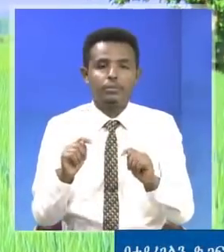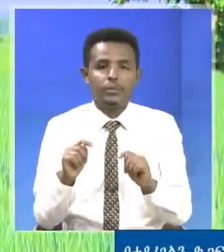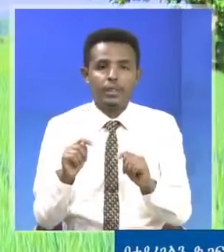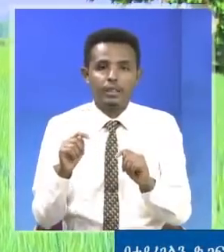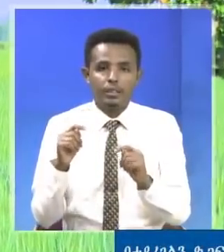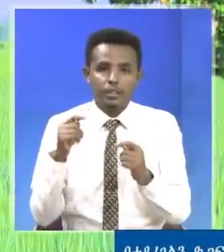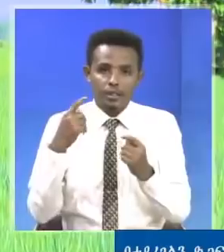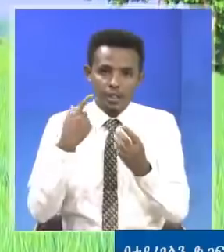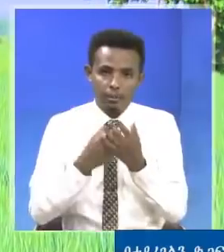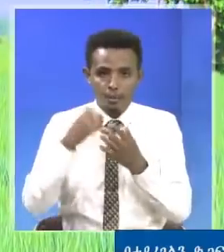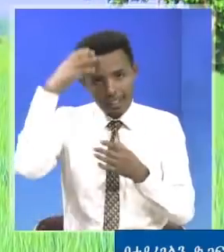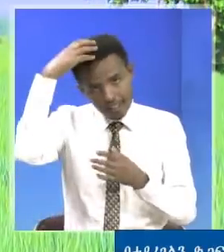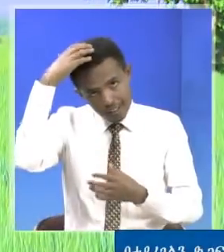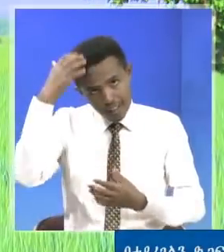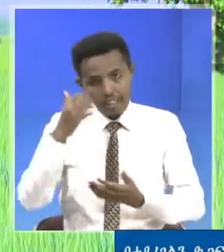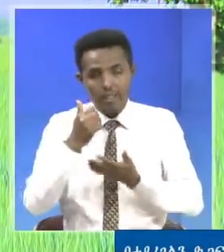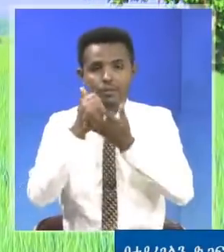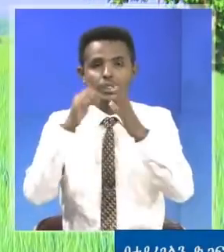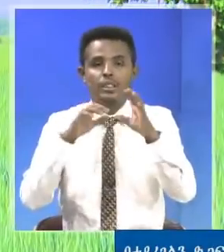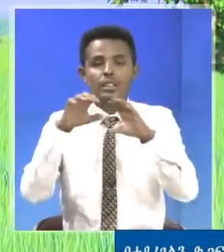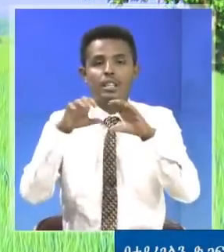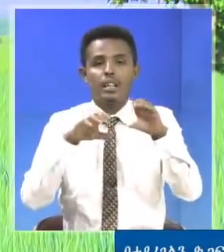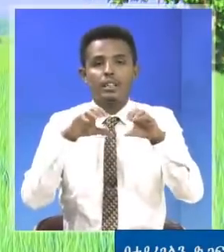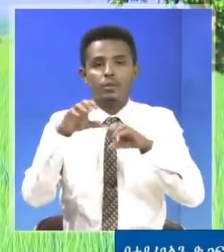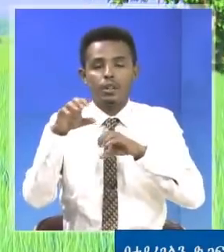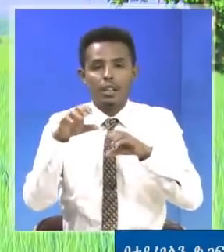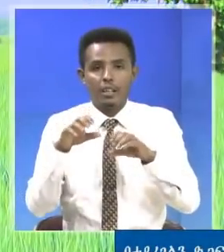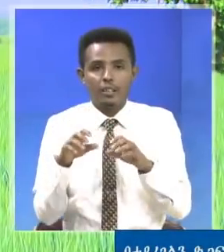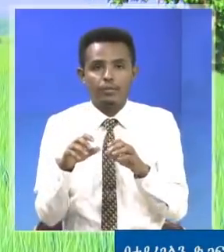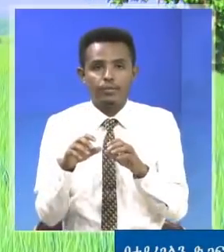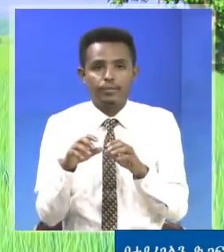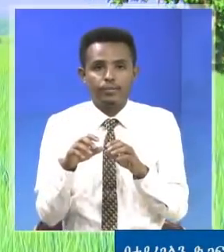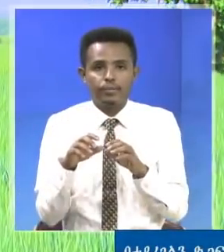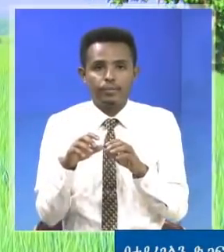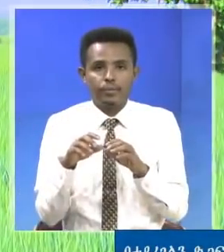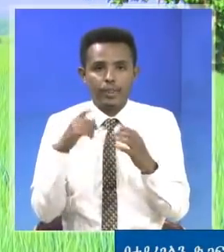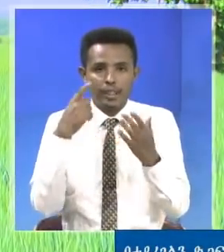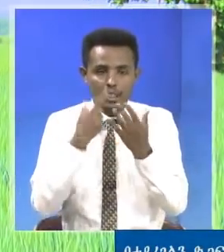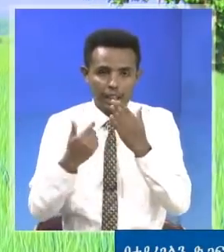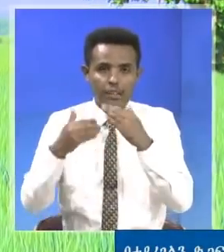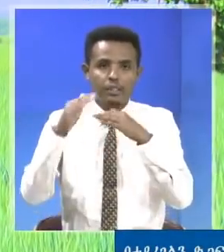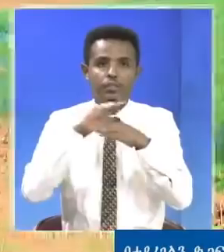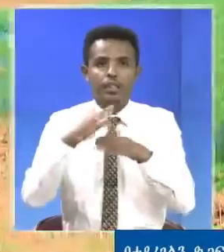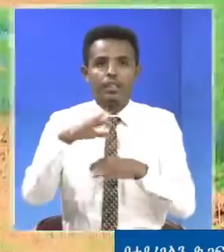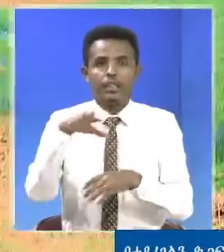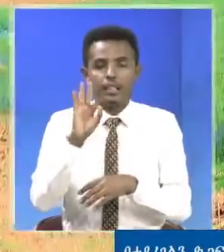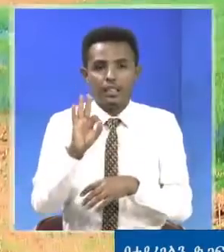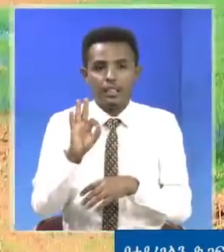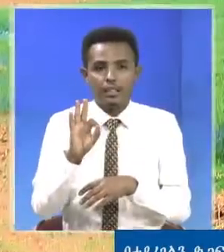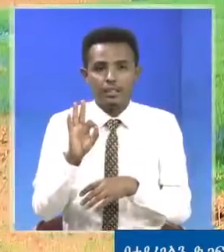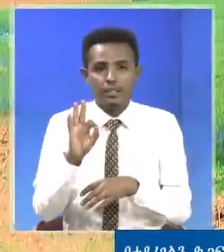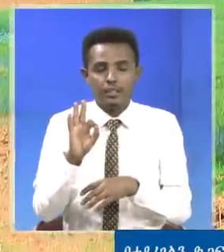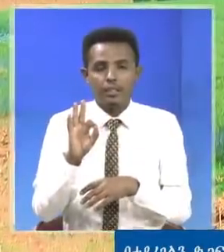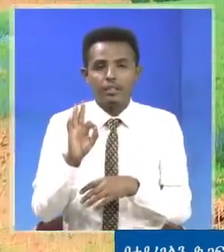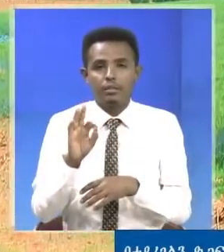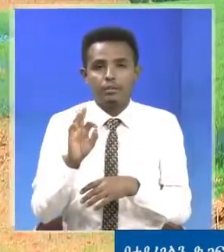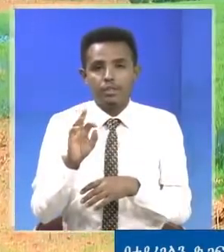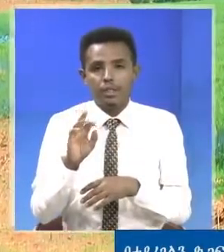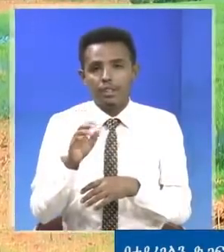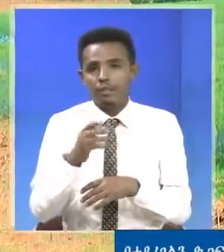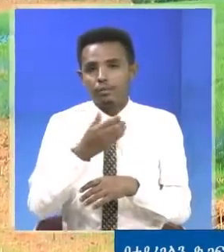መንግስት ድጋፍ አድርጎልናል። እንጥዘልና የሰጠን ያለ መሬታችን ሸፍነን እንገኛለን። ብቅለቱ በጣም ከበፊቷ